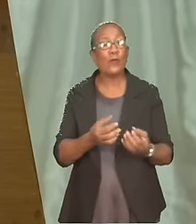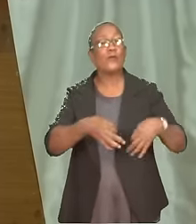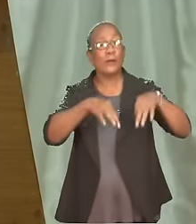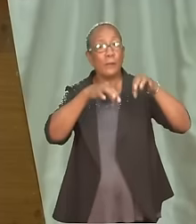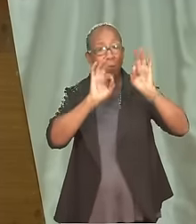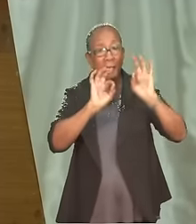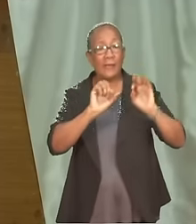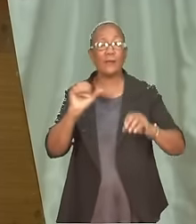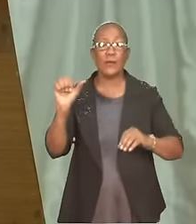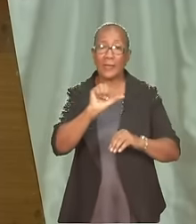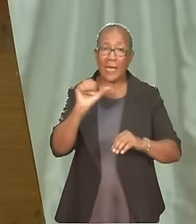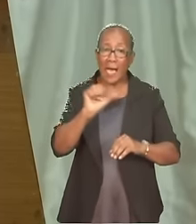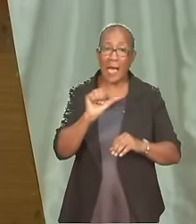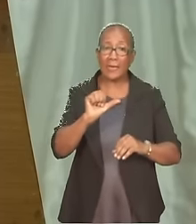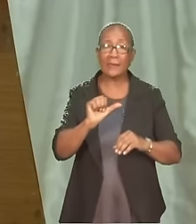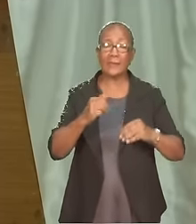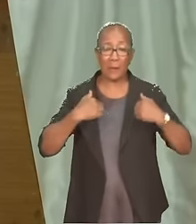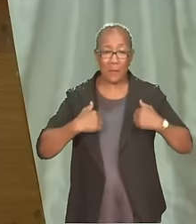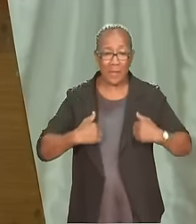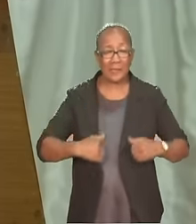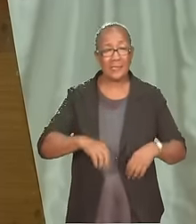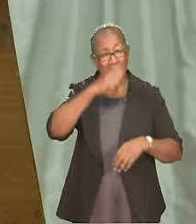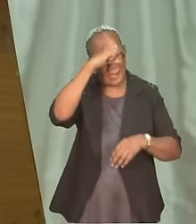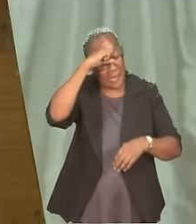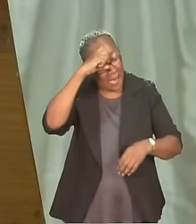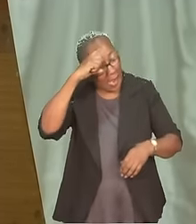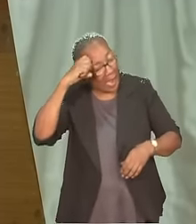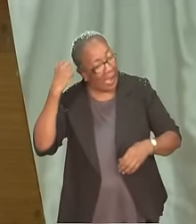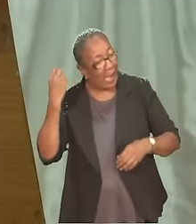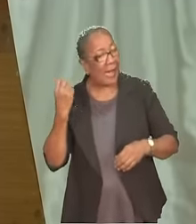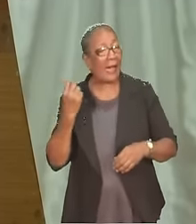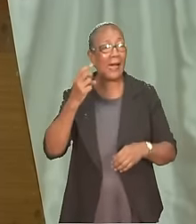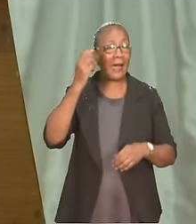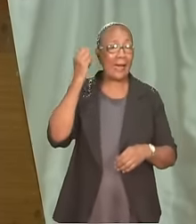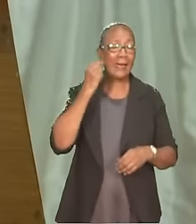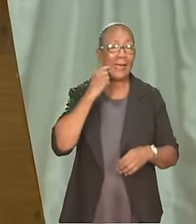die andere ambtenaren die dag en nacht hard werken.